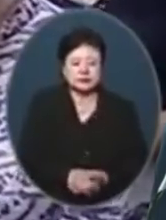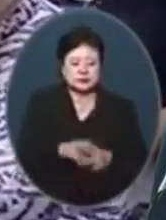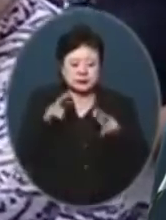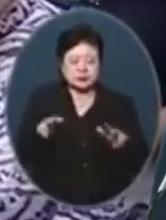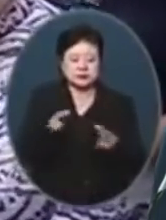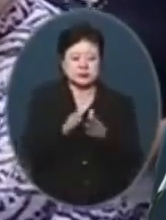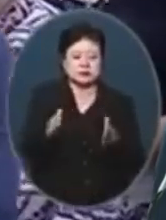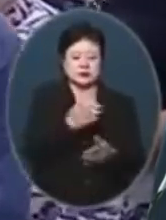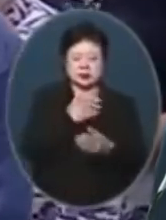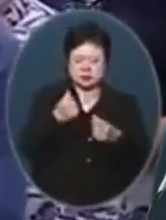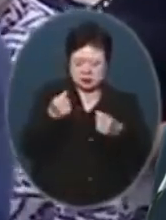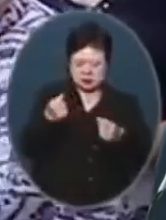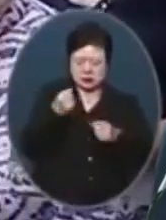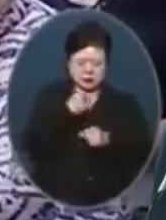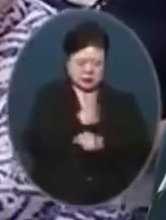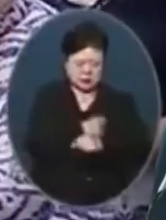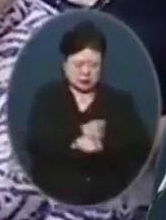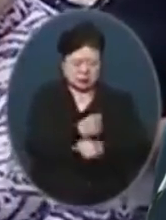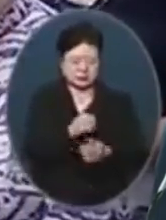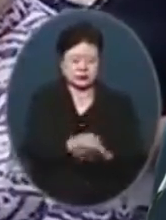이제부터 나는 건강하다.